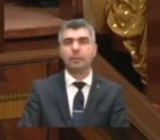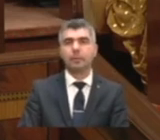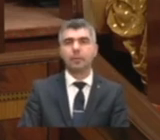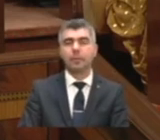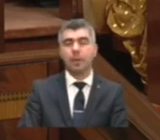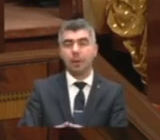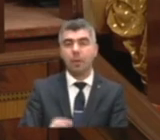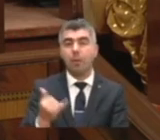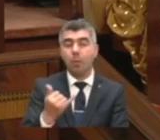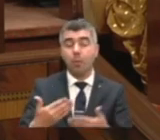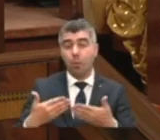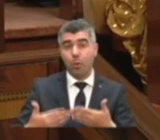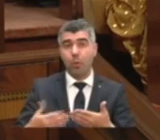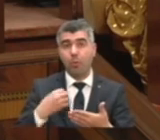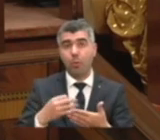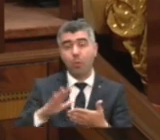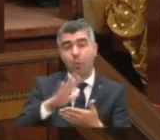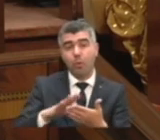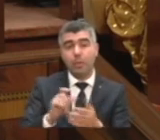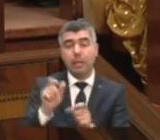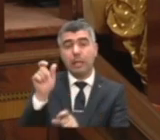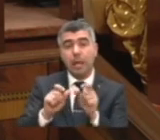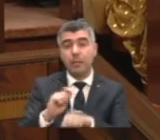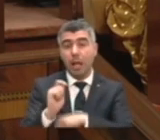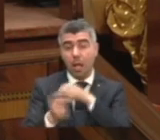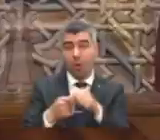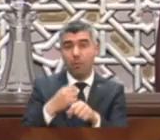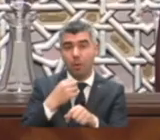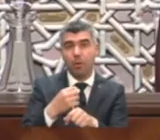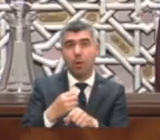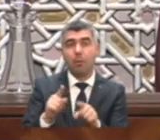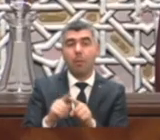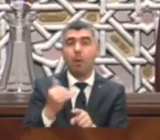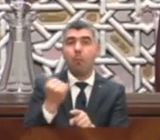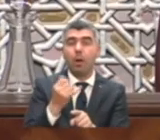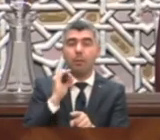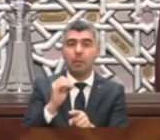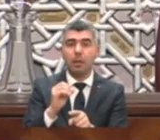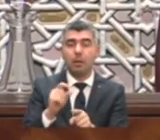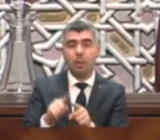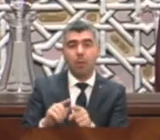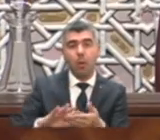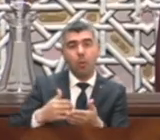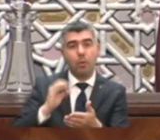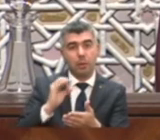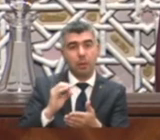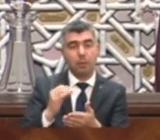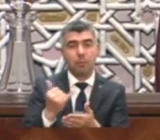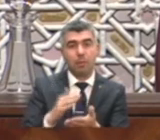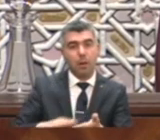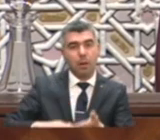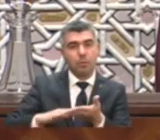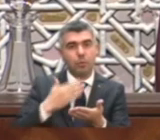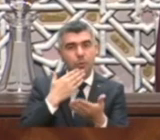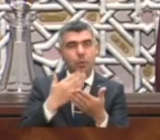السوق. اليوم الناس ساكنة العالم القروي يمتطون البهائم. شكرا لكم. شكرا